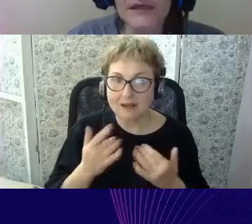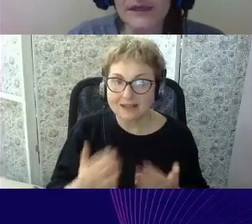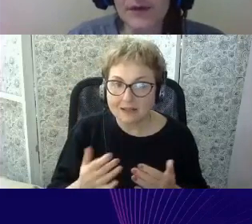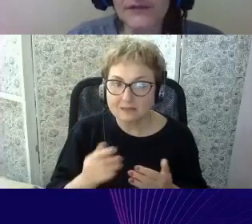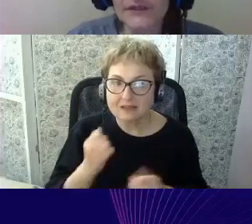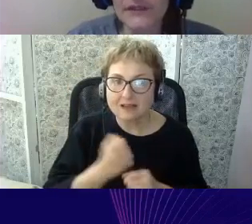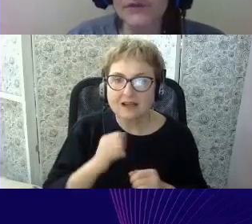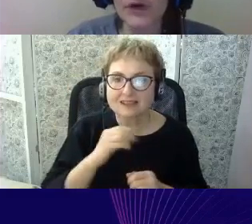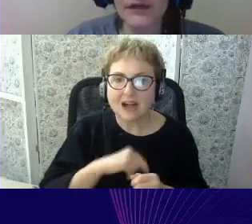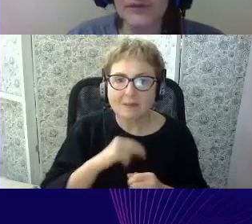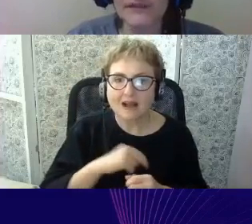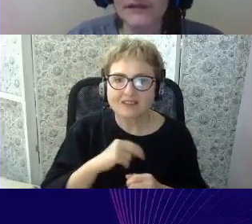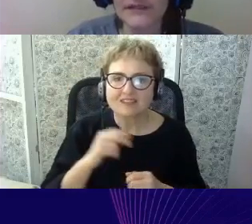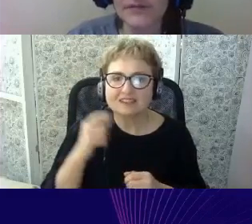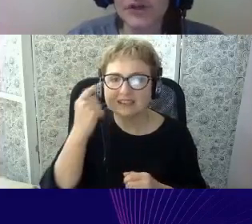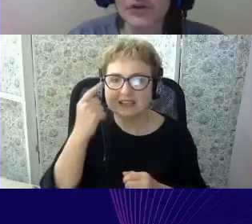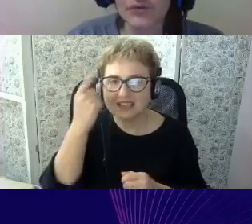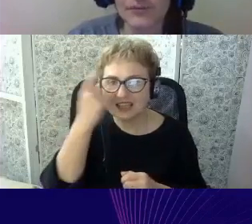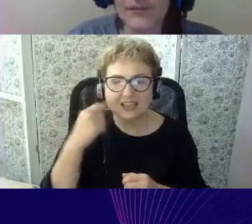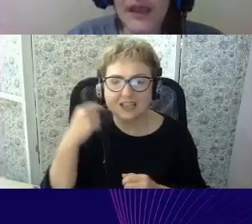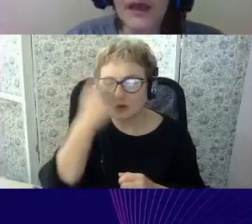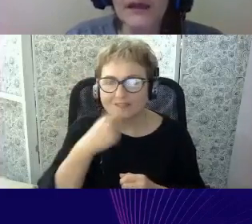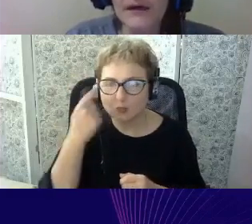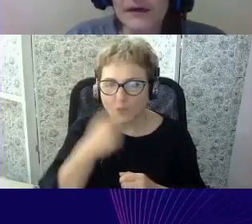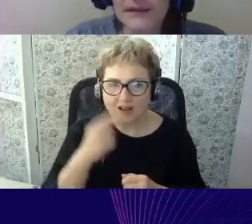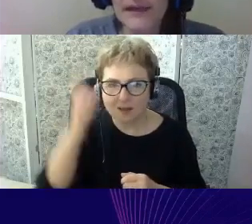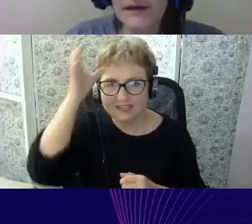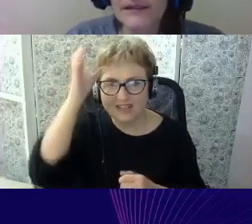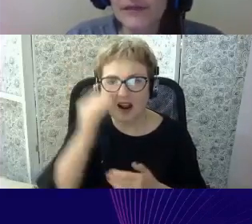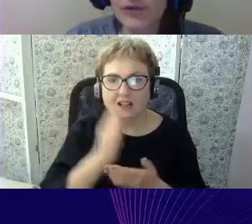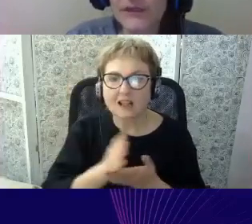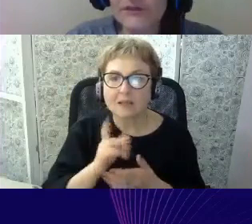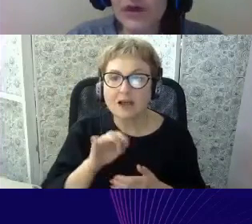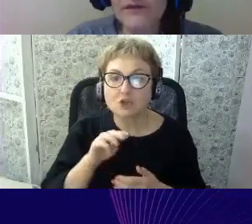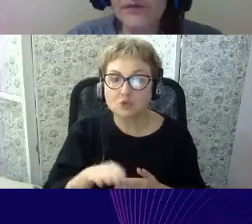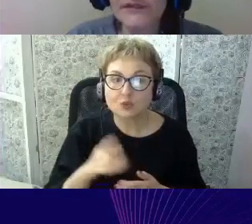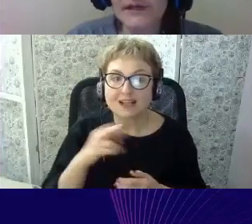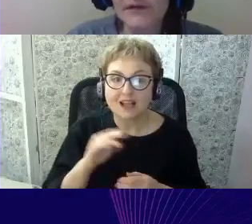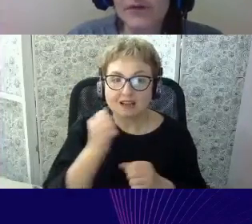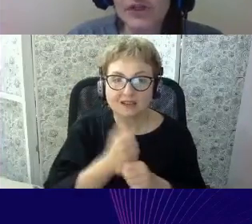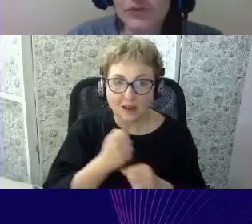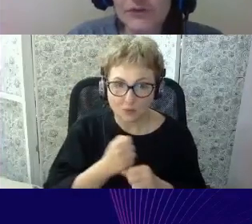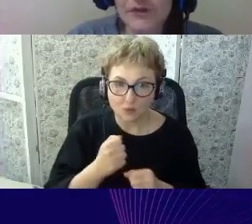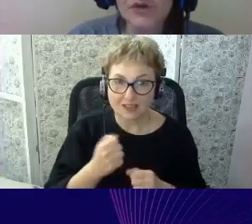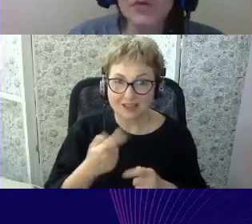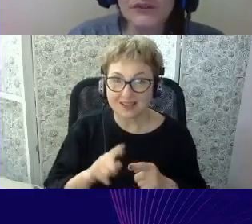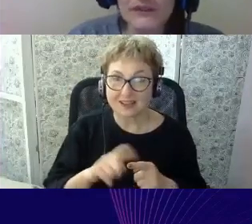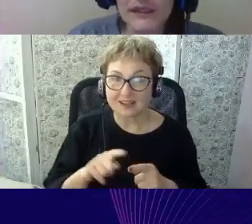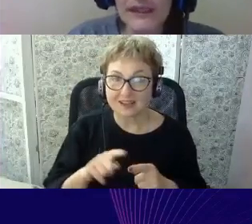потребность, разрабатывается индивидуальный образовательный маршрут. Для разработки индивидуального образовательного